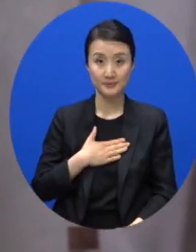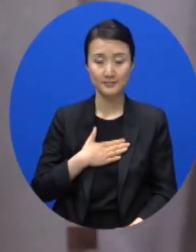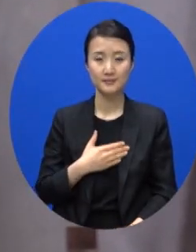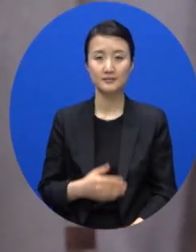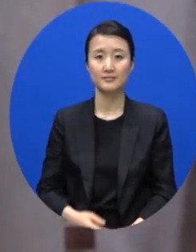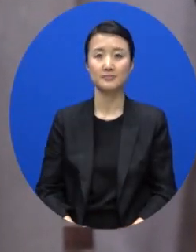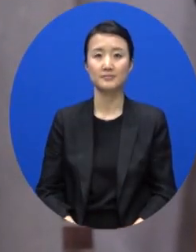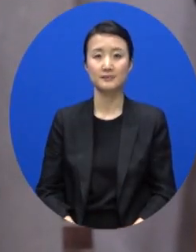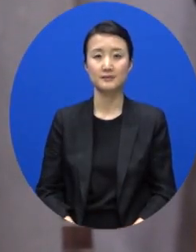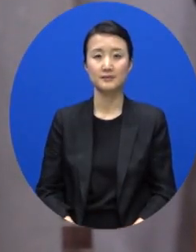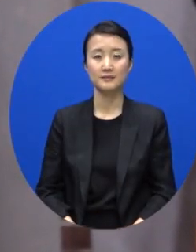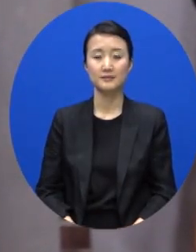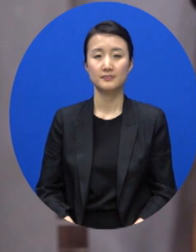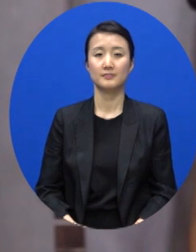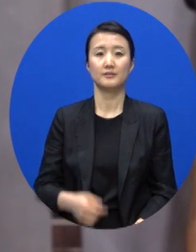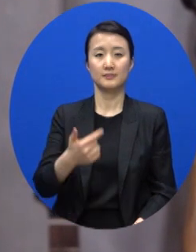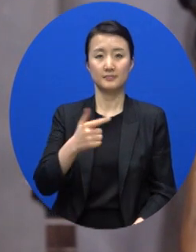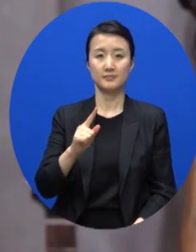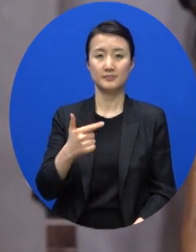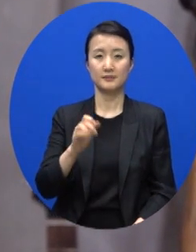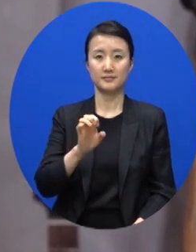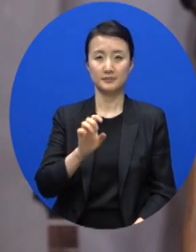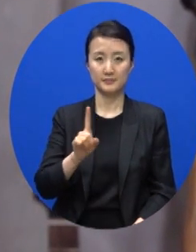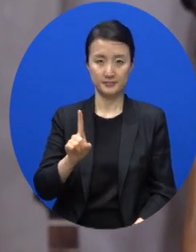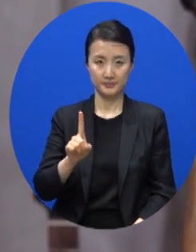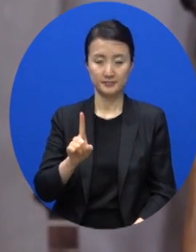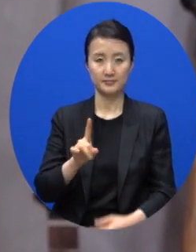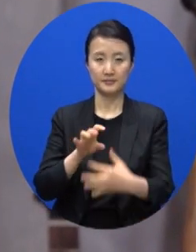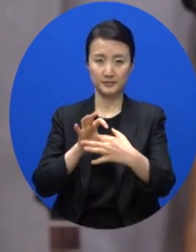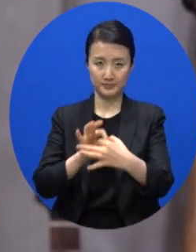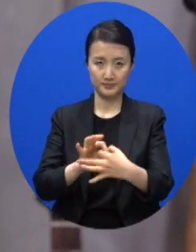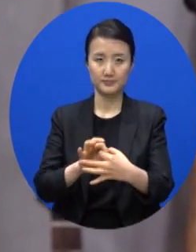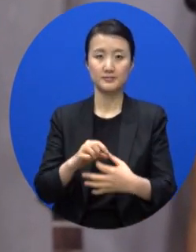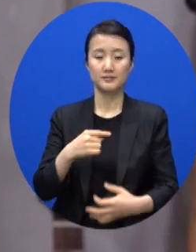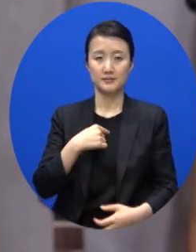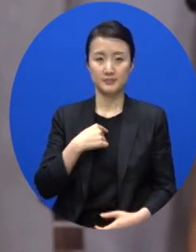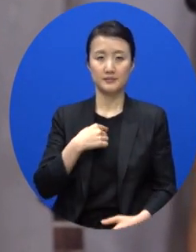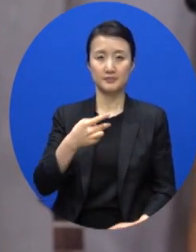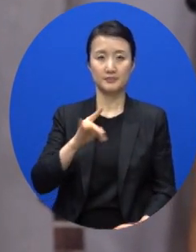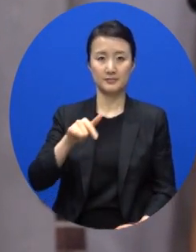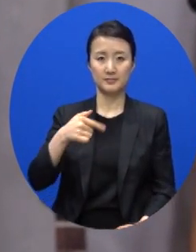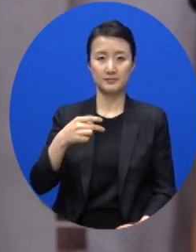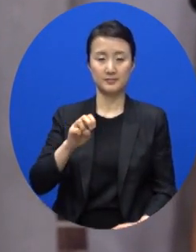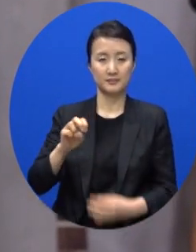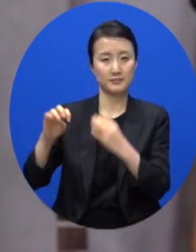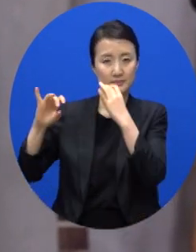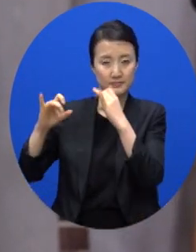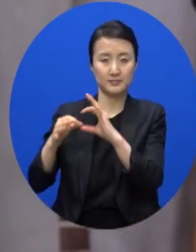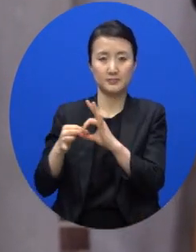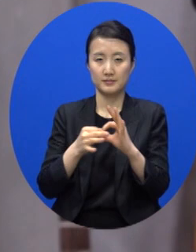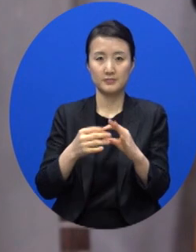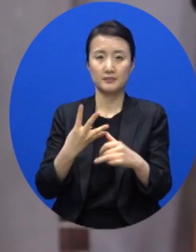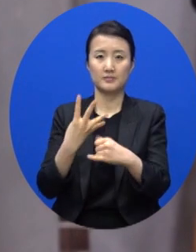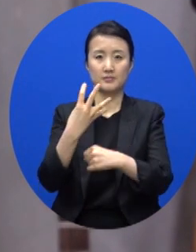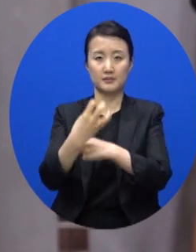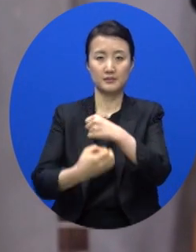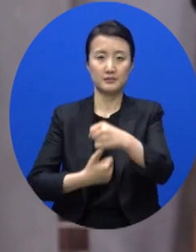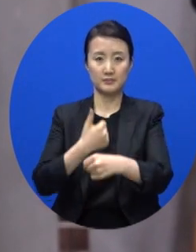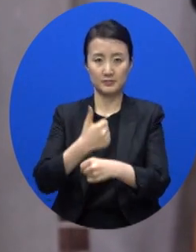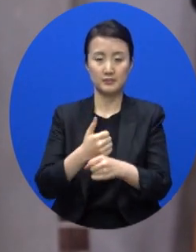저는 만파식적인 대금과 함께 45년간